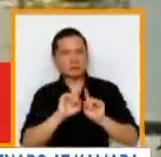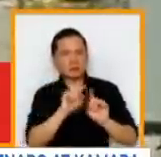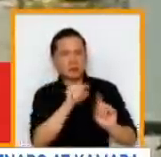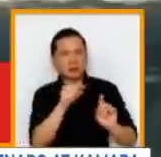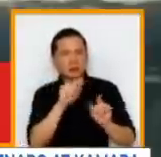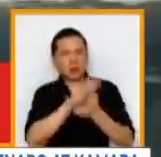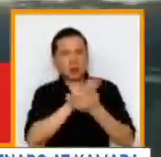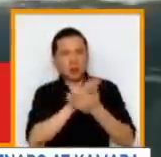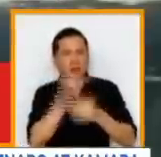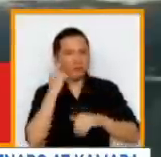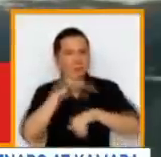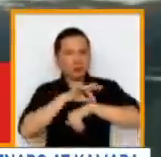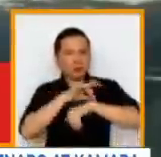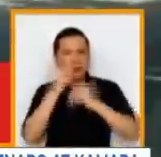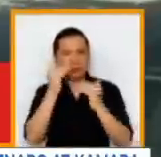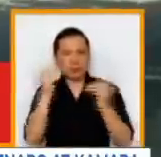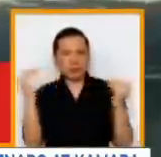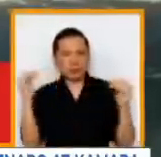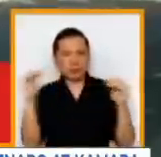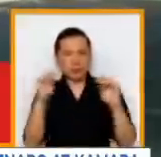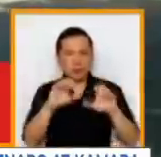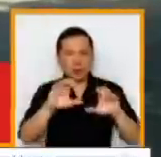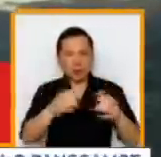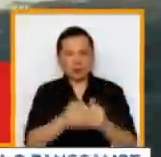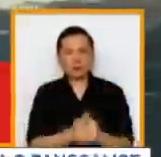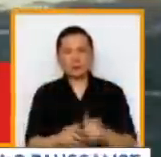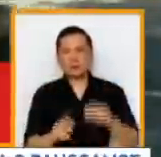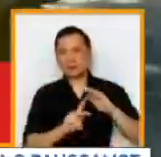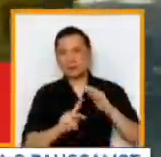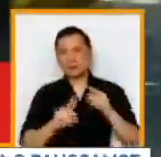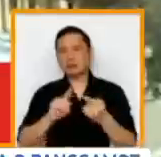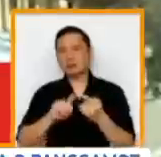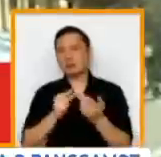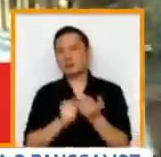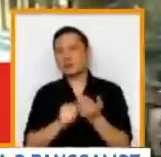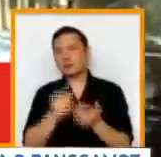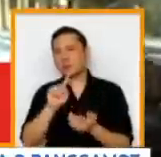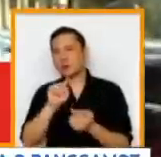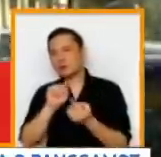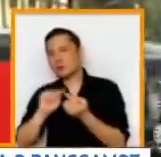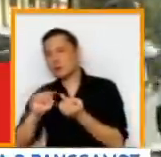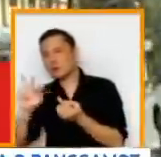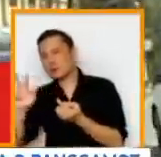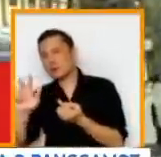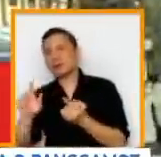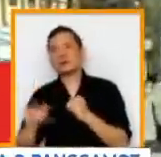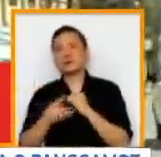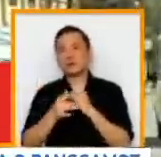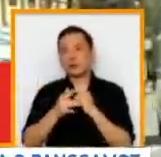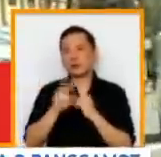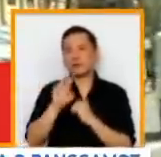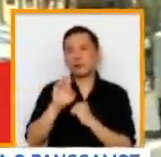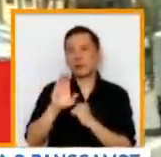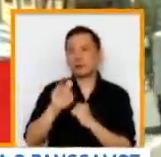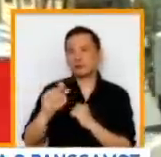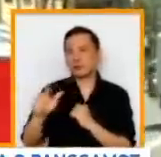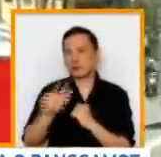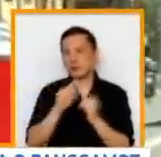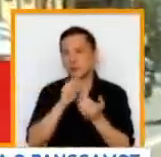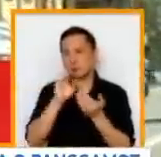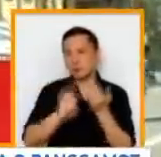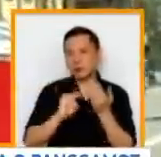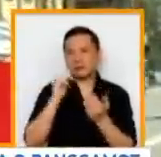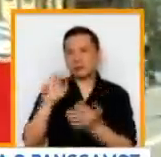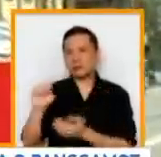classes, kindergarten, grade 1 to 3 at technical vocational program para sa senior high school ang kasama sa pilot implementation